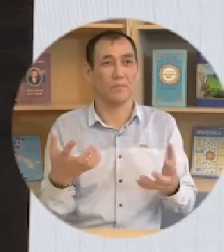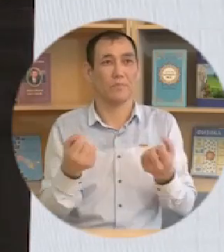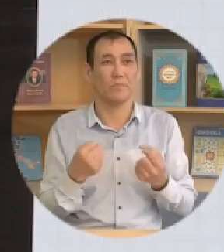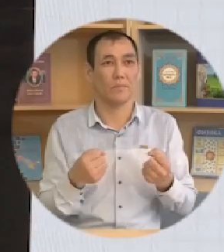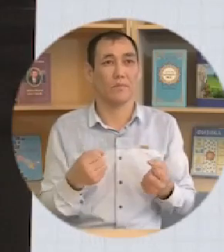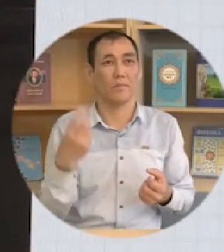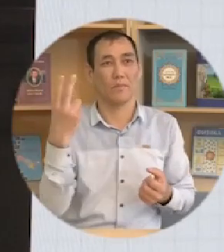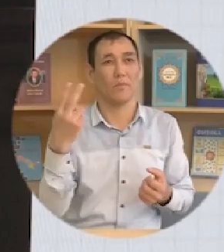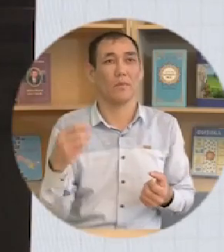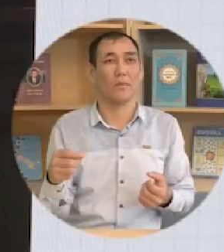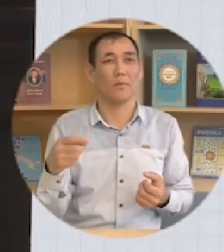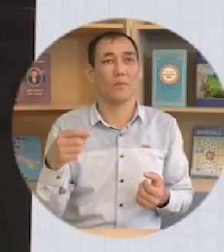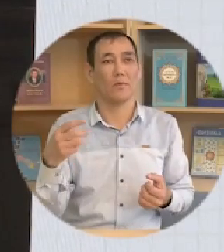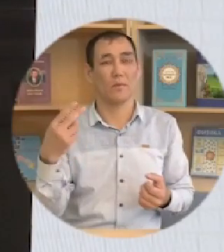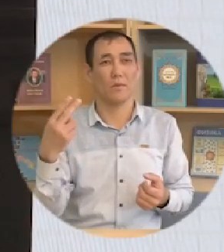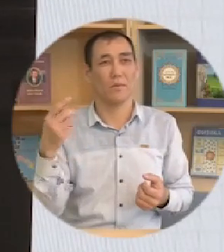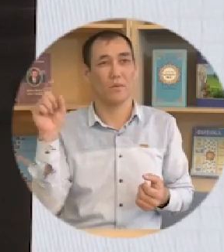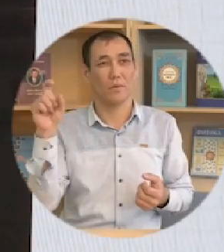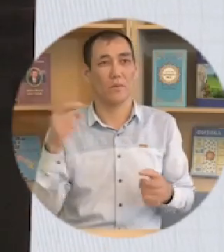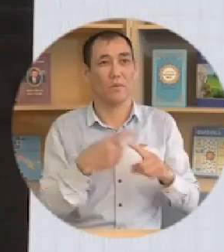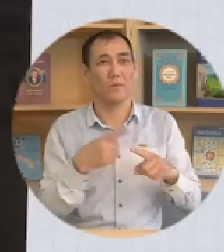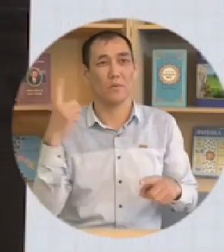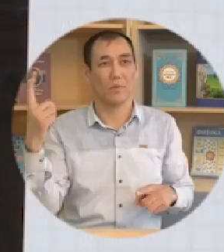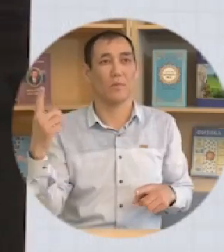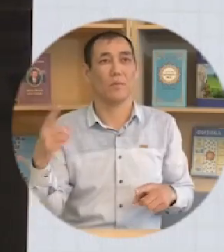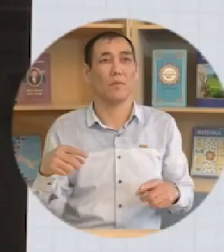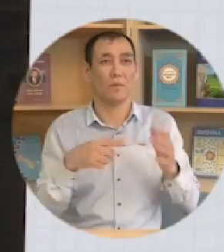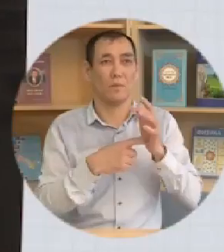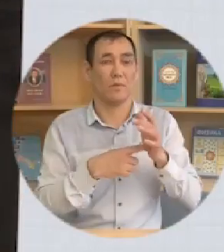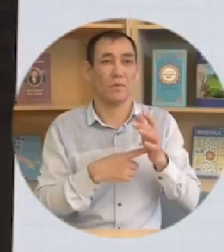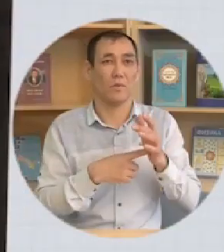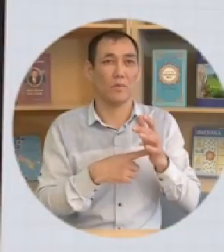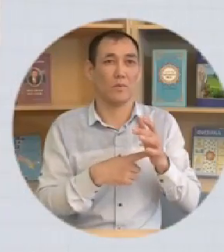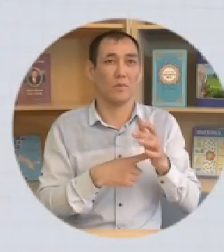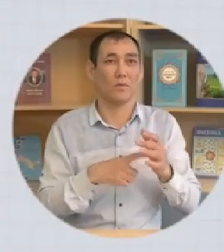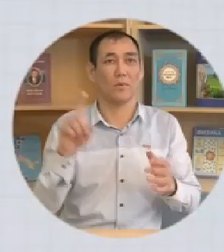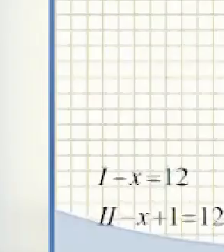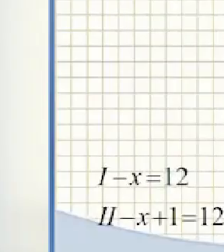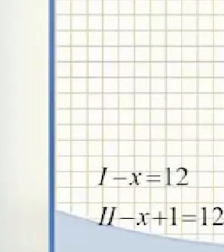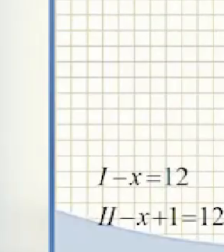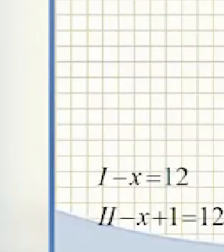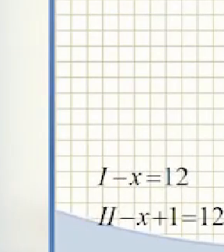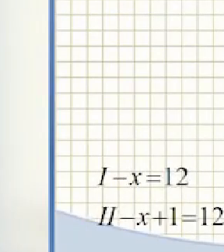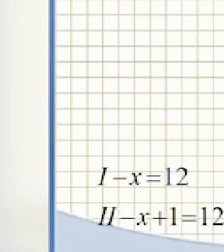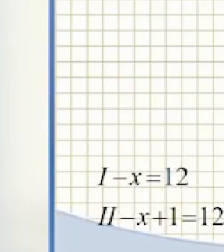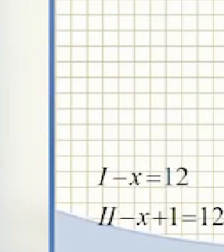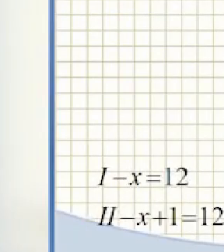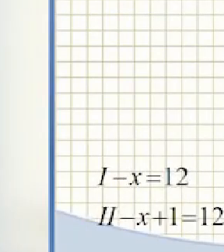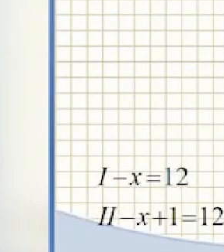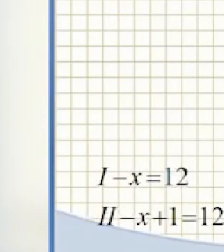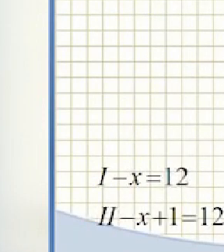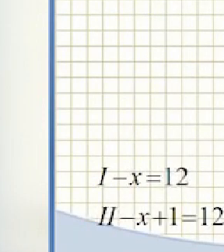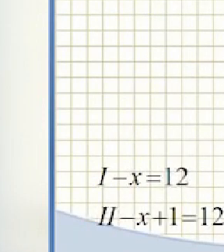x қосылған 1. Бұннан 2-оның көбеймесі 156-ға тең. Бұннан